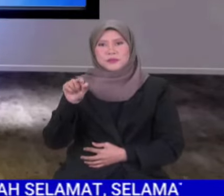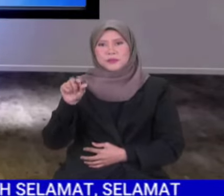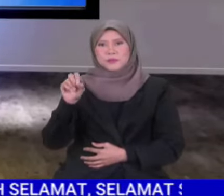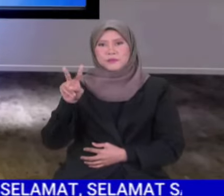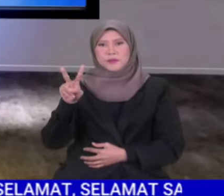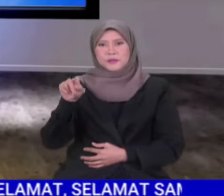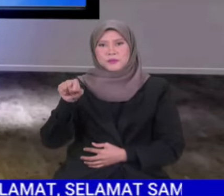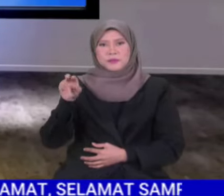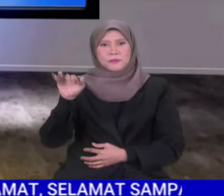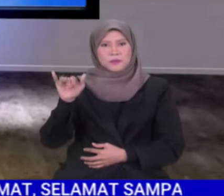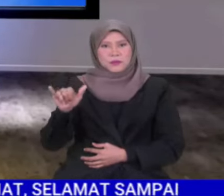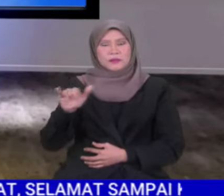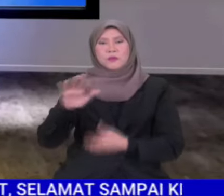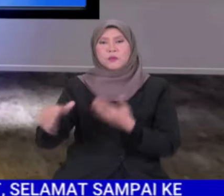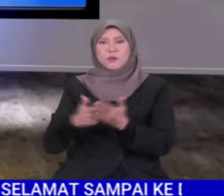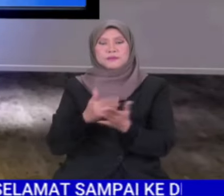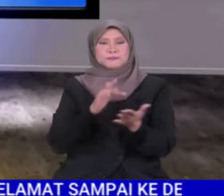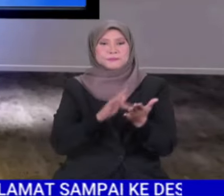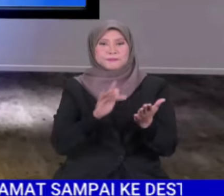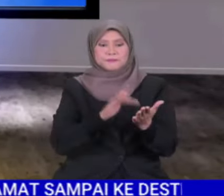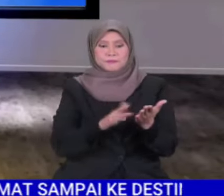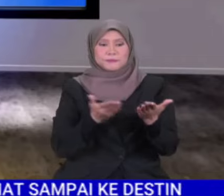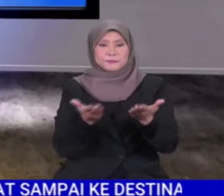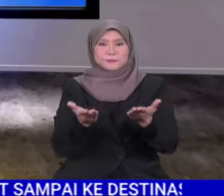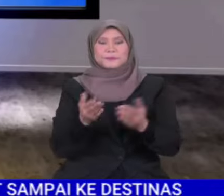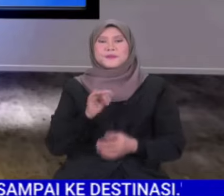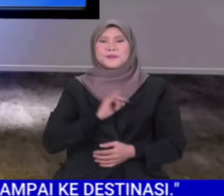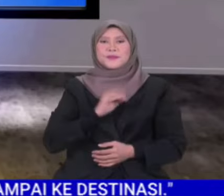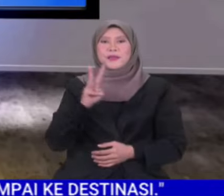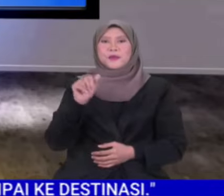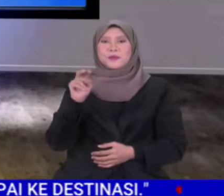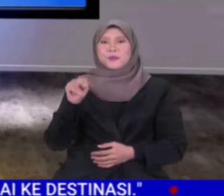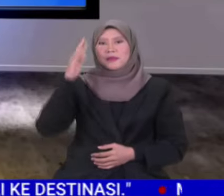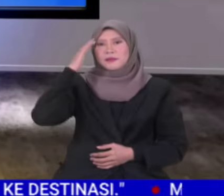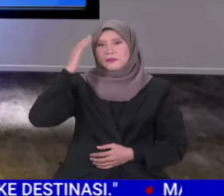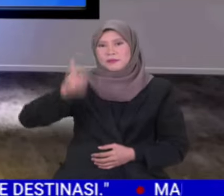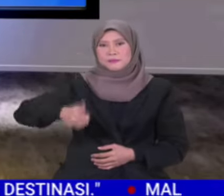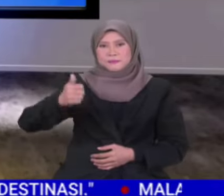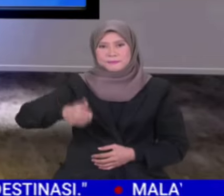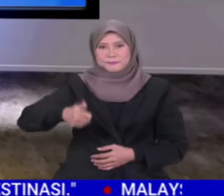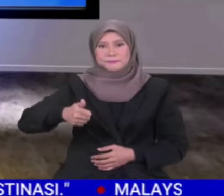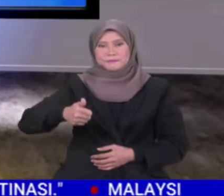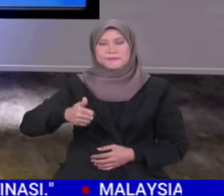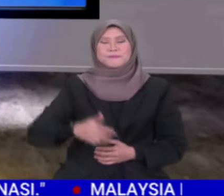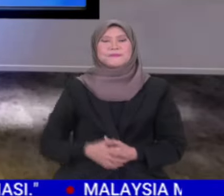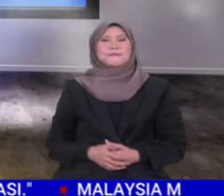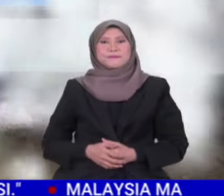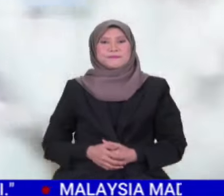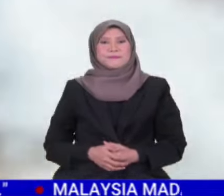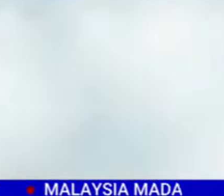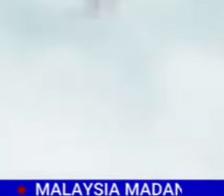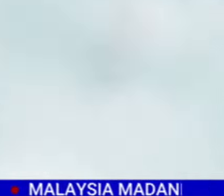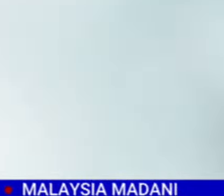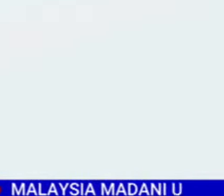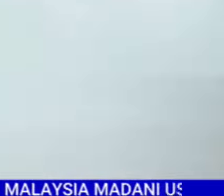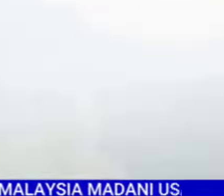www.met.gov.my dan di kesemua media sosial kami. Sekian, saya Wan Hafiz. Assalamualaikum dan salam perpaduan.